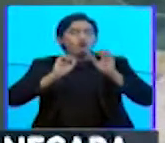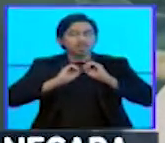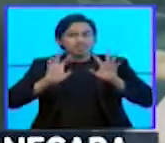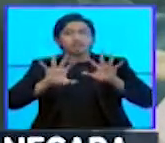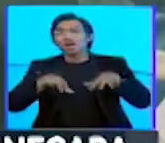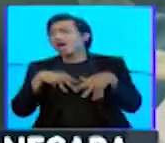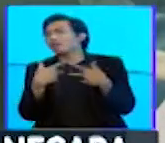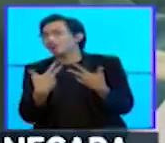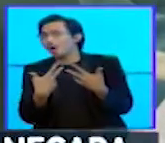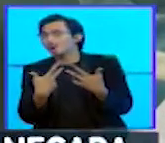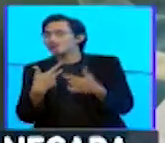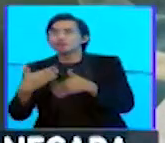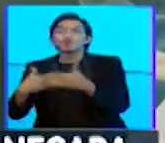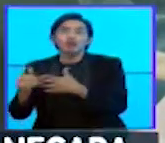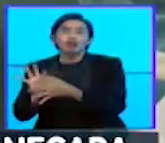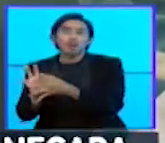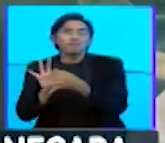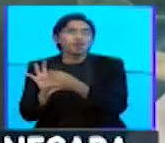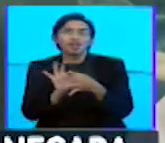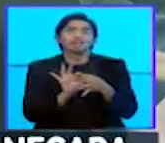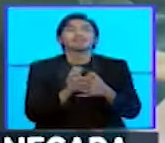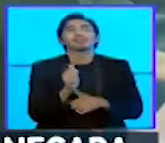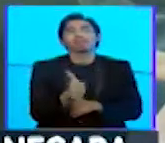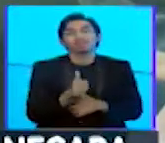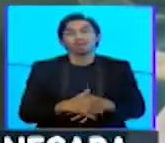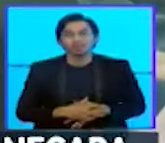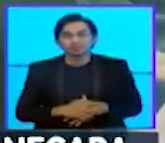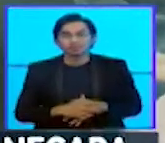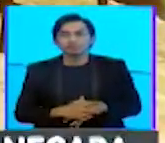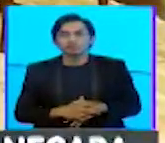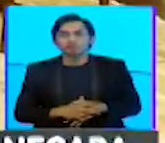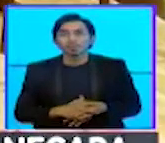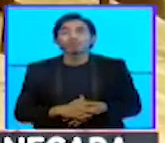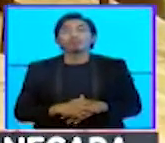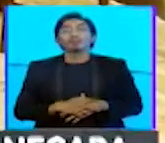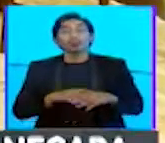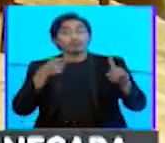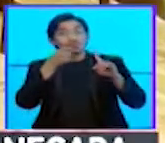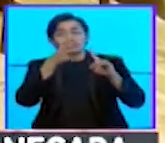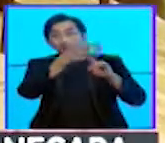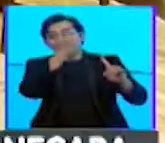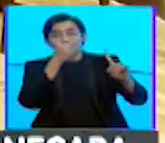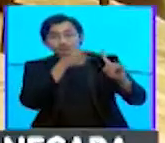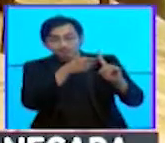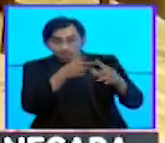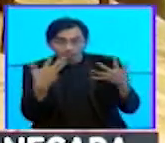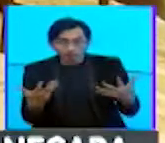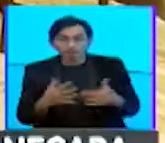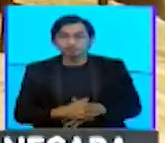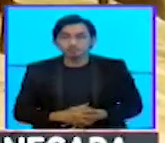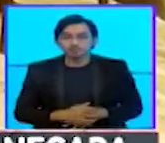Ya. Mudah-mudahan kita bisa mengejar ketinggalan kita. Kita juga punya target di luar negeri, kita akan menghadirkan